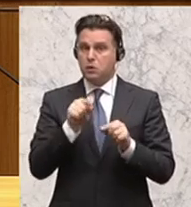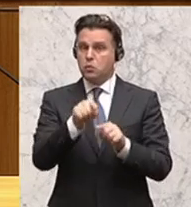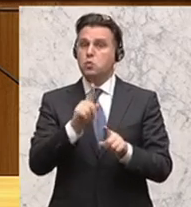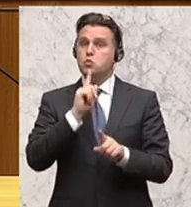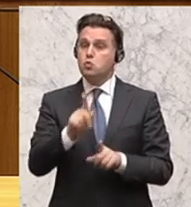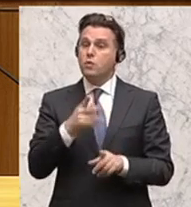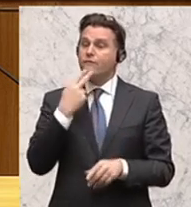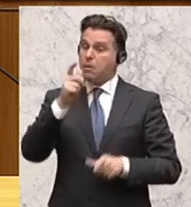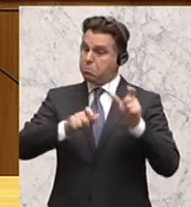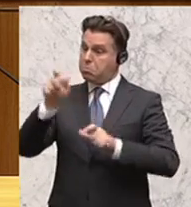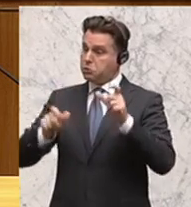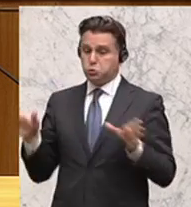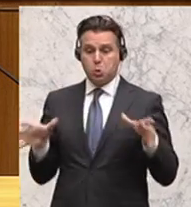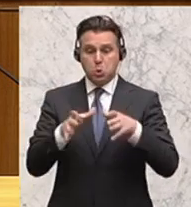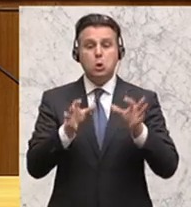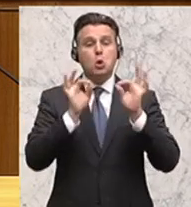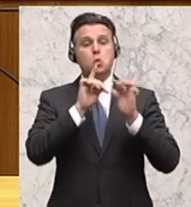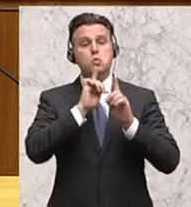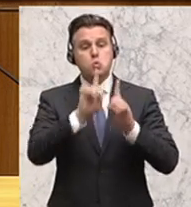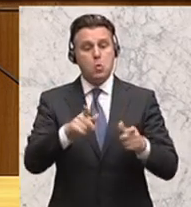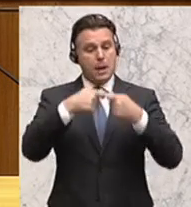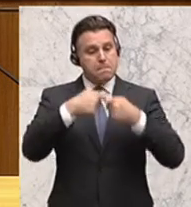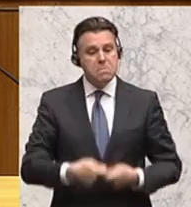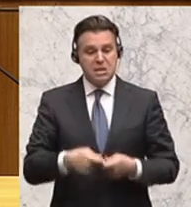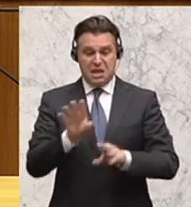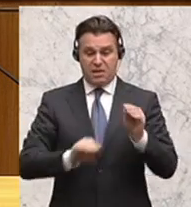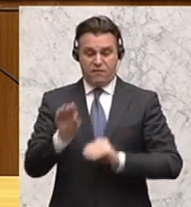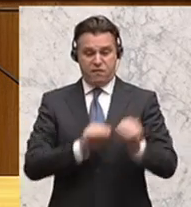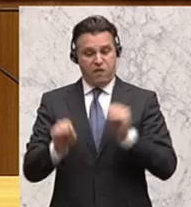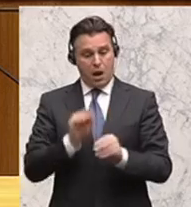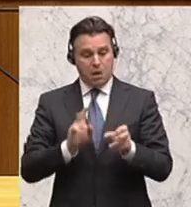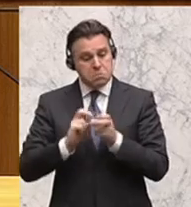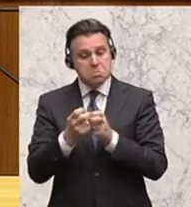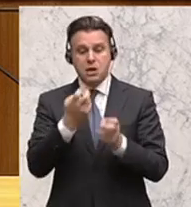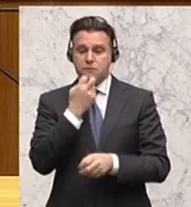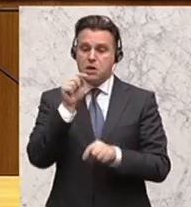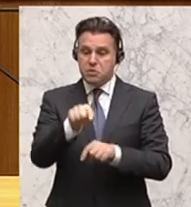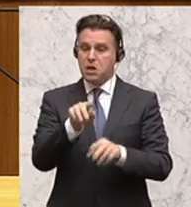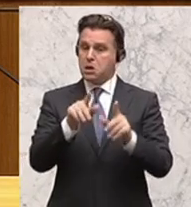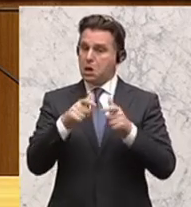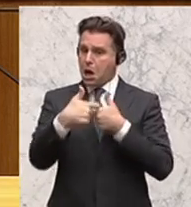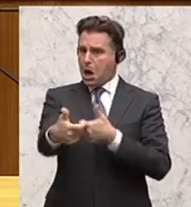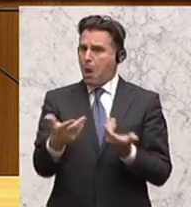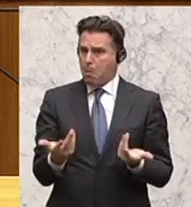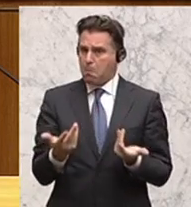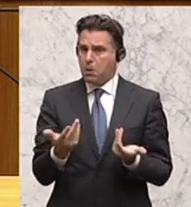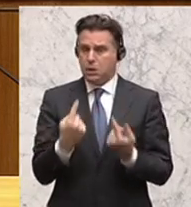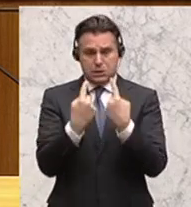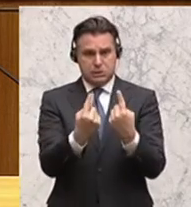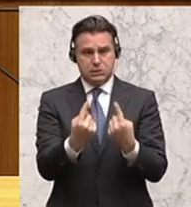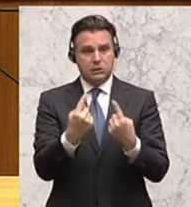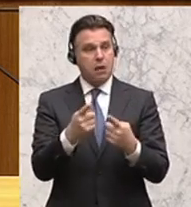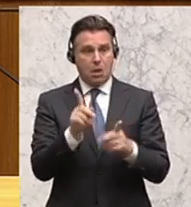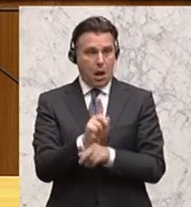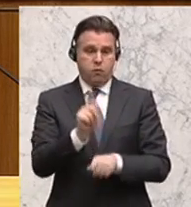einen bestimmten Personenkreis, für konkrete Mitglieder, für Vereinsmitglieder vorgesehen sind, na, dann hätten auch die dort